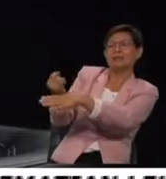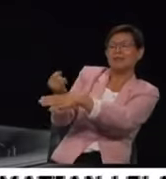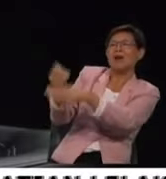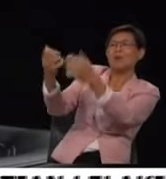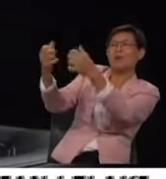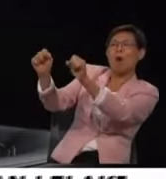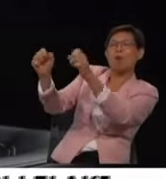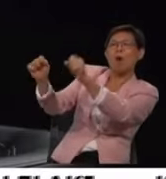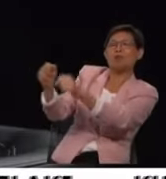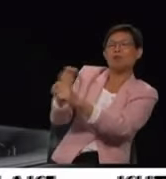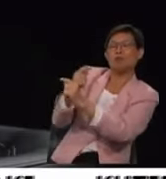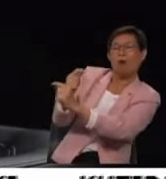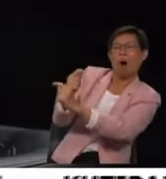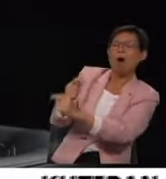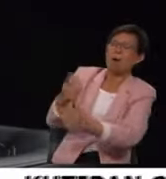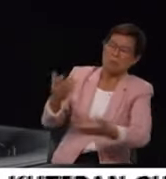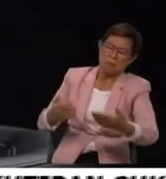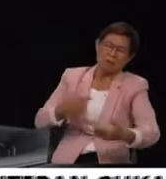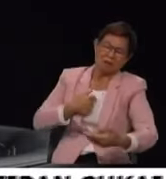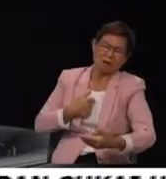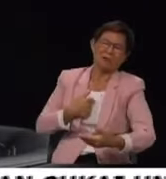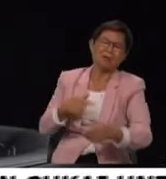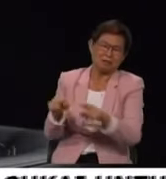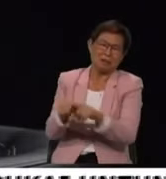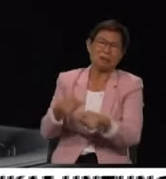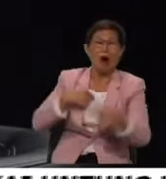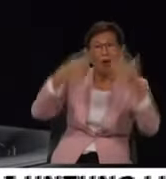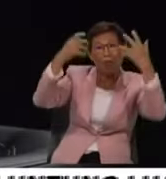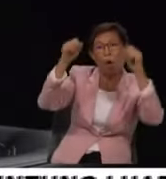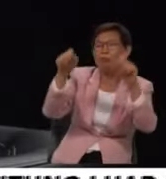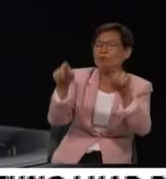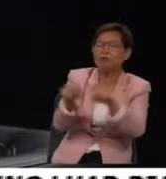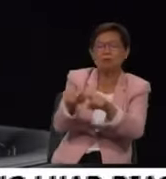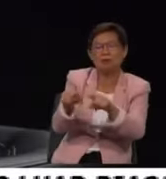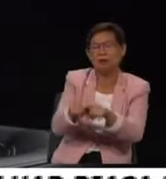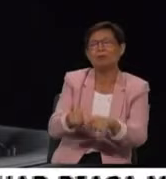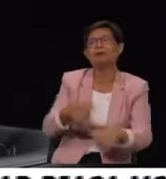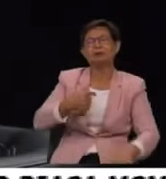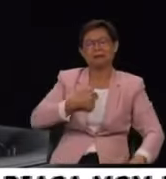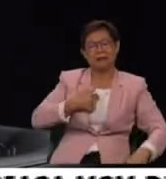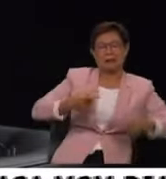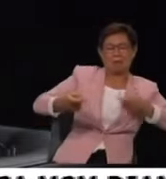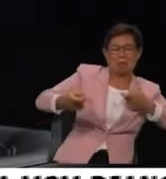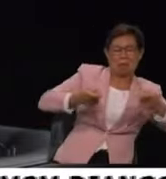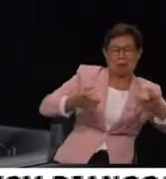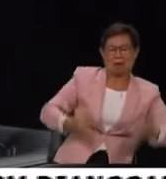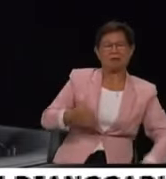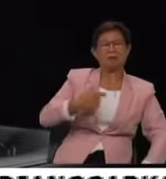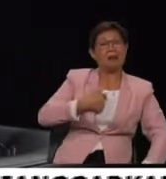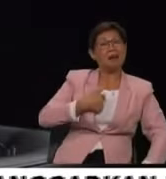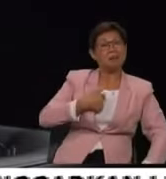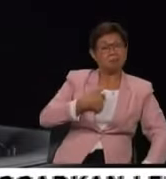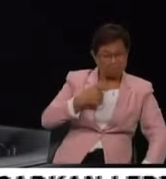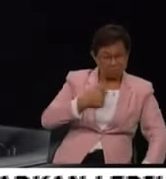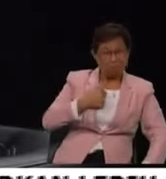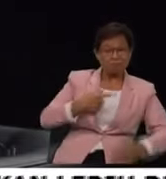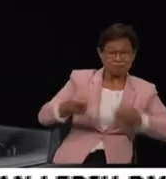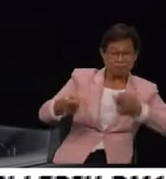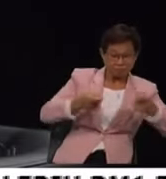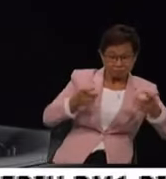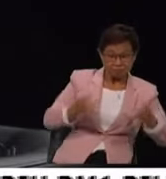mungkin saya di tempat mereka mungkin saya pun akan buat yang sama tetapi sebagai pemerintah sebagai mereka